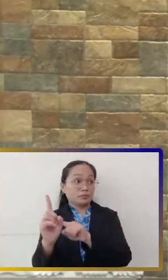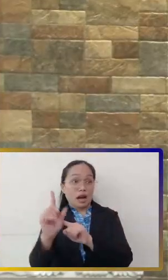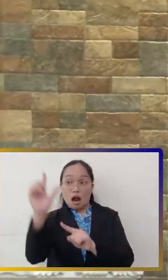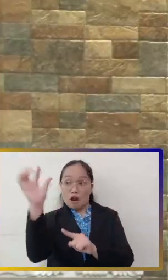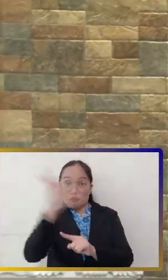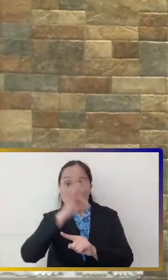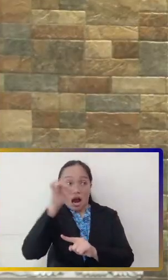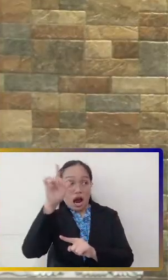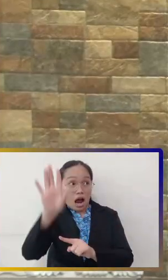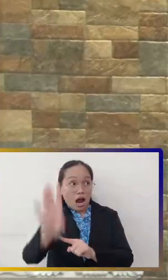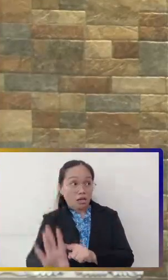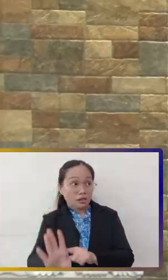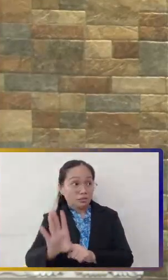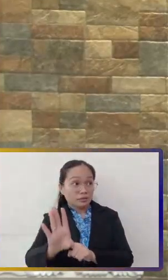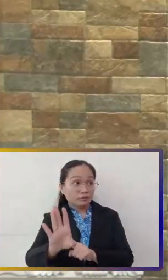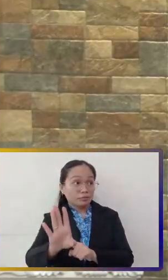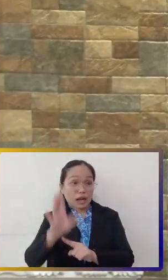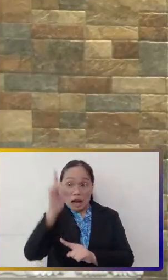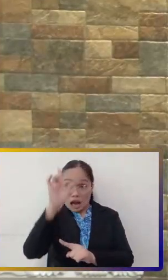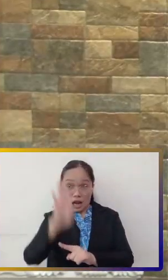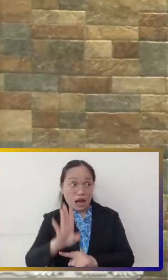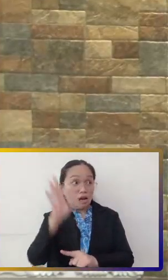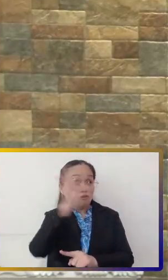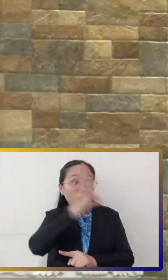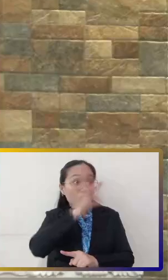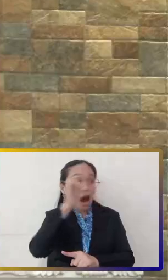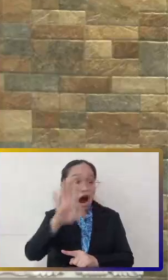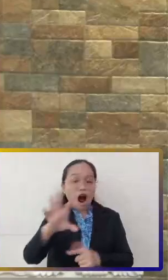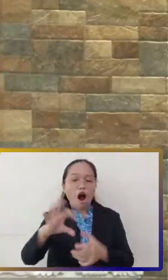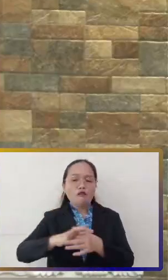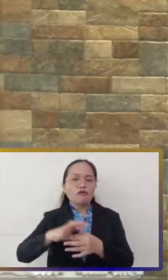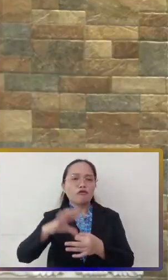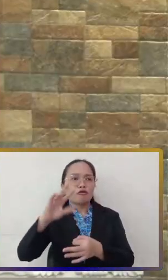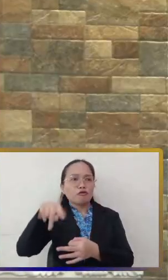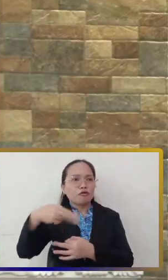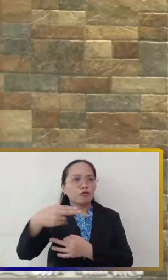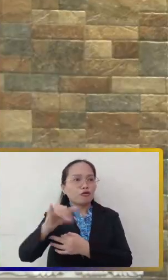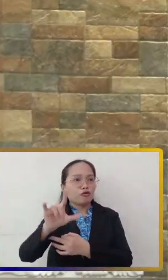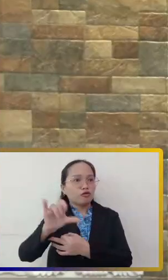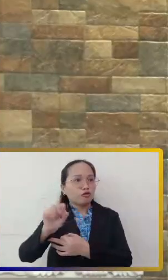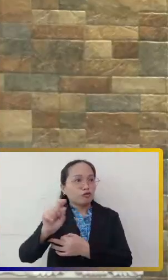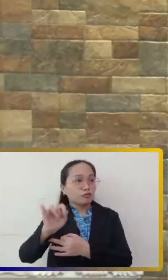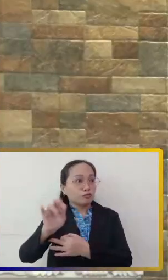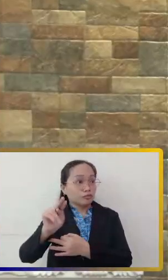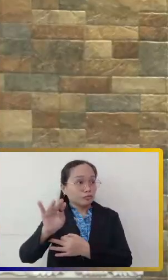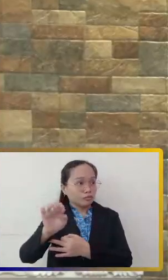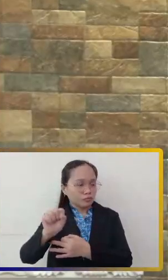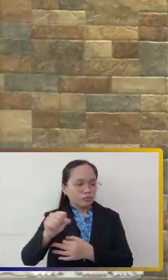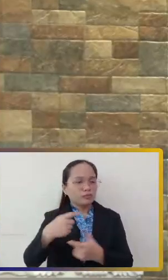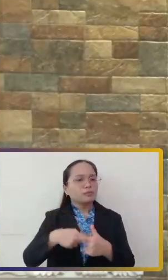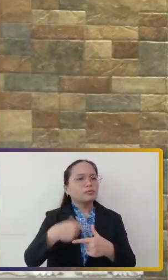gods, the God of the Philistine, Dagon. All right? Now listen now.